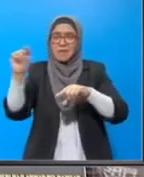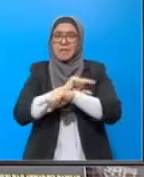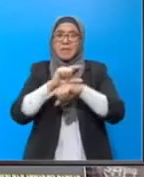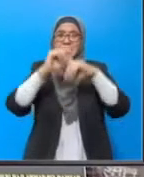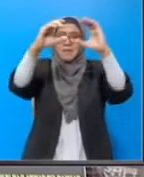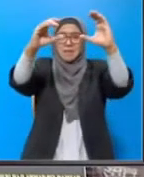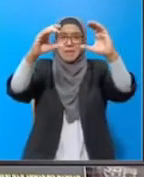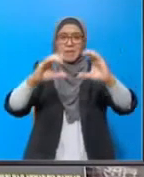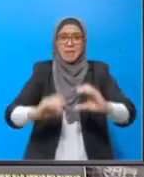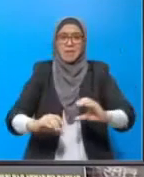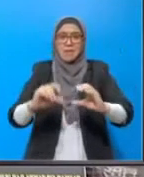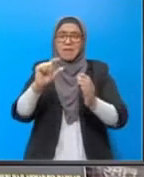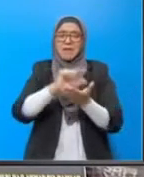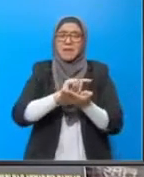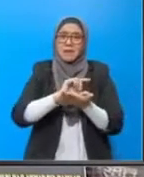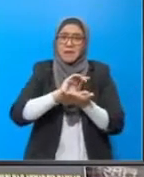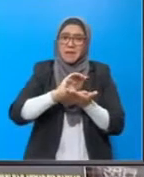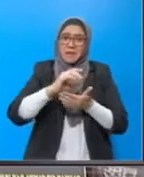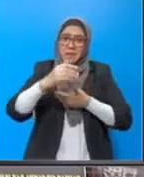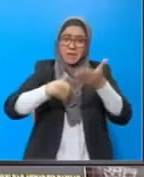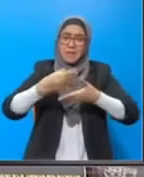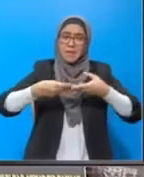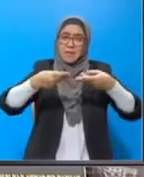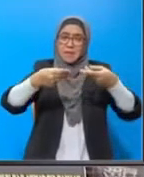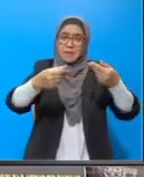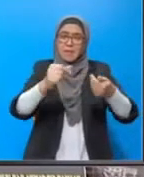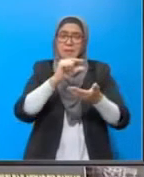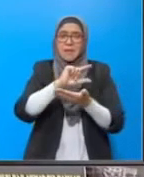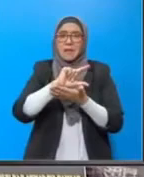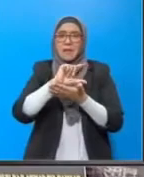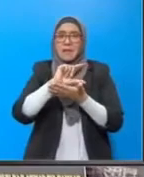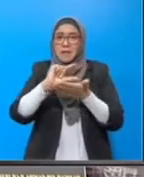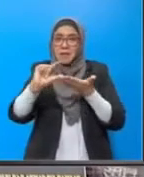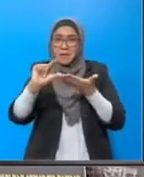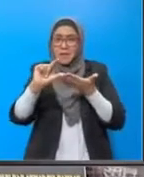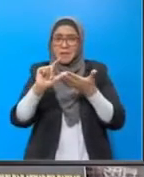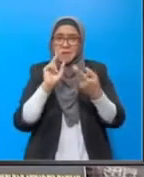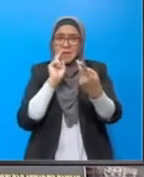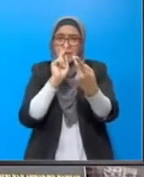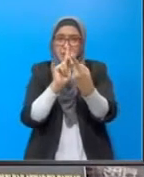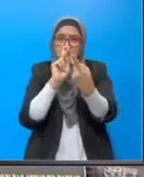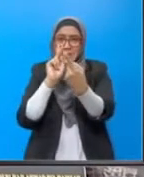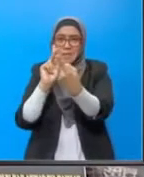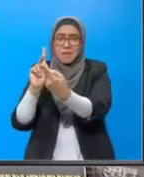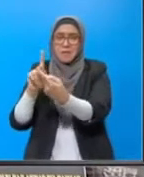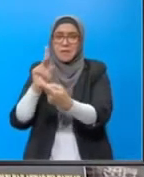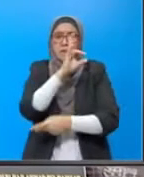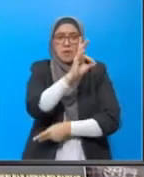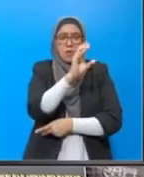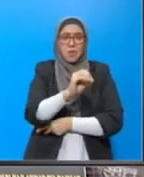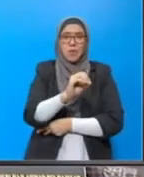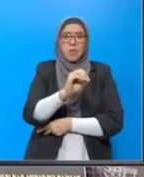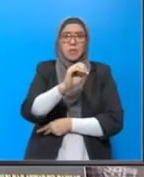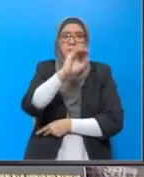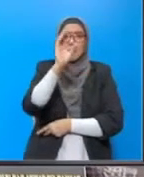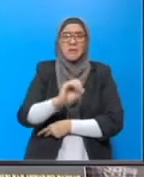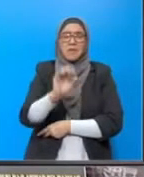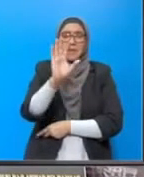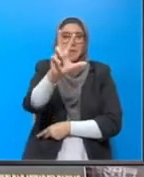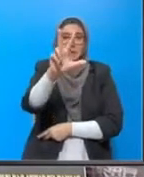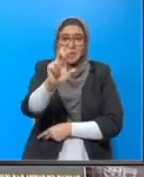pemadanan Grand pemandangan 70-30 dimana kerajaan pada awalnya menanggung